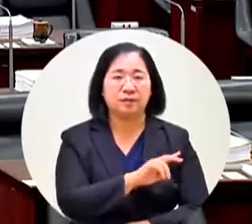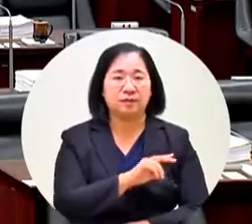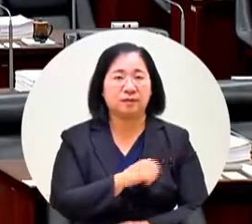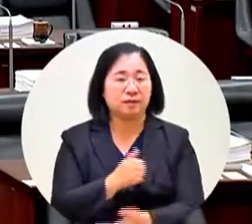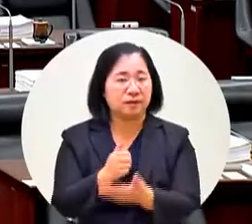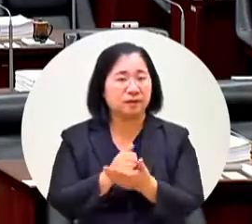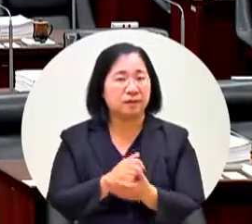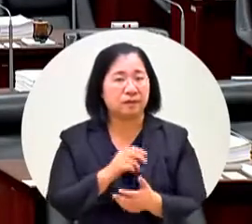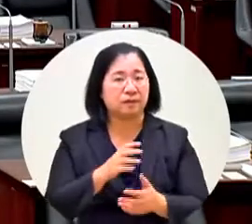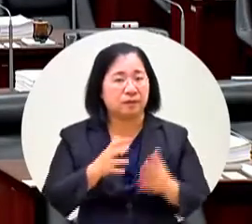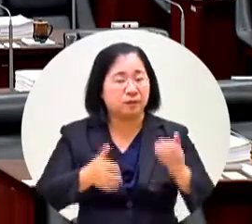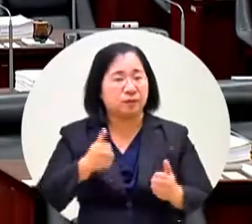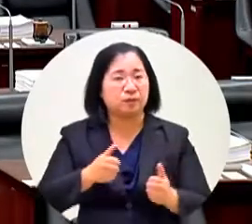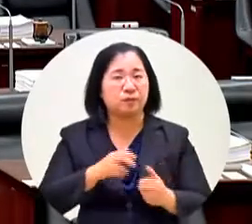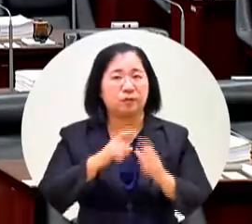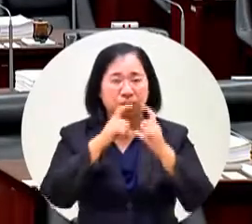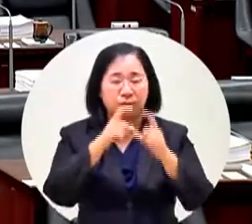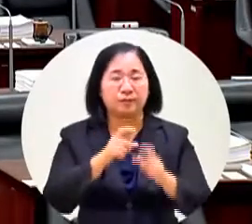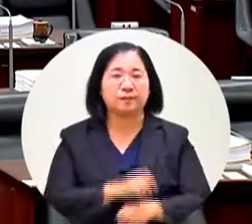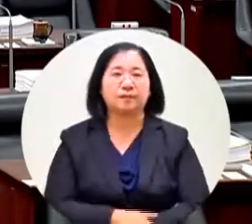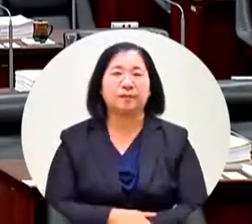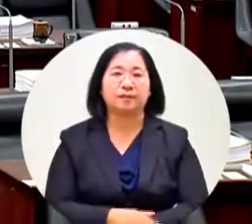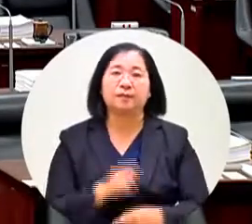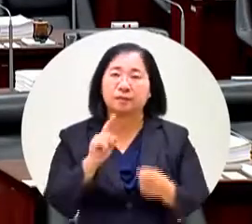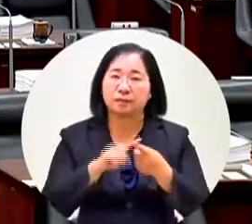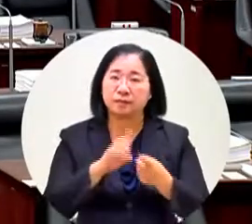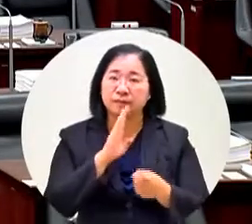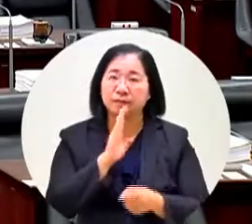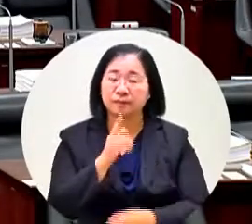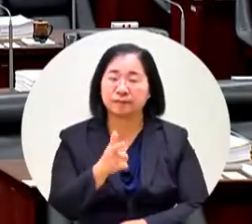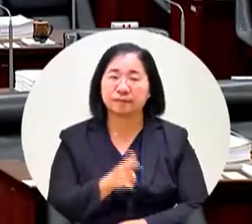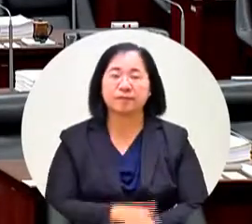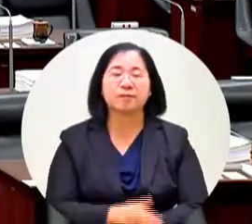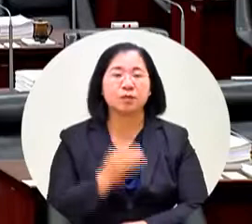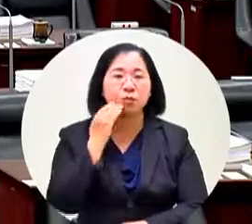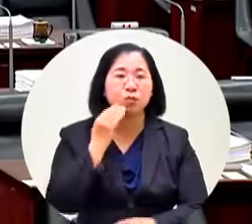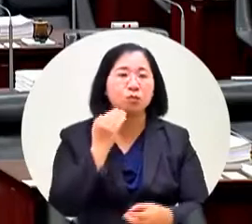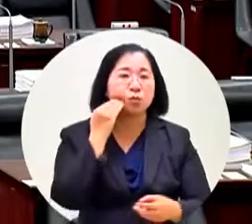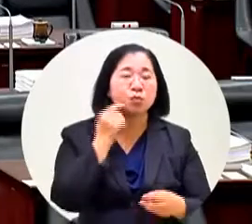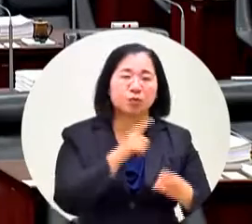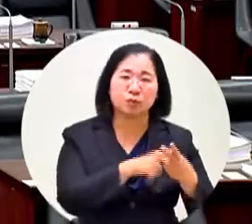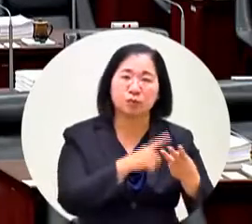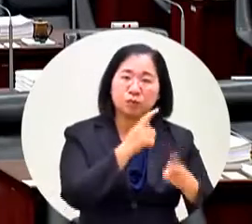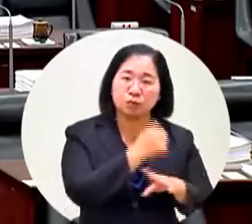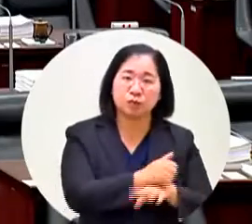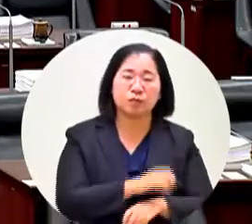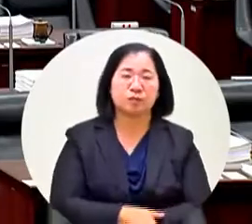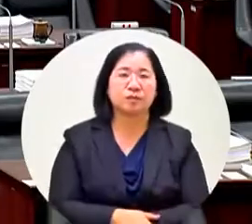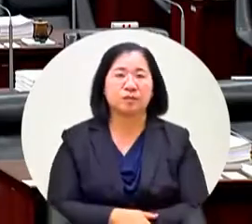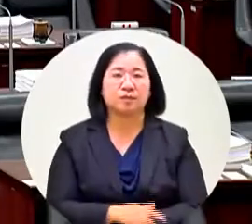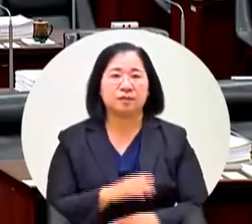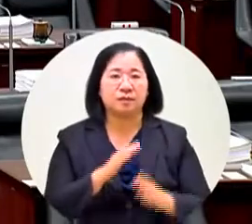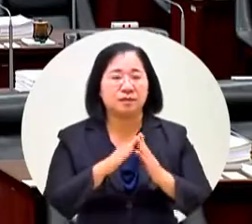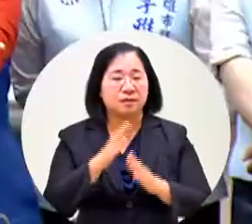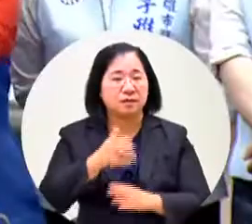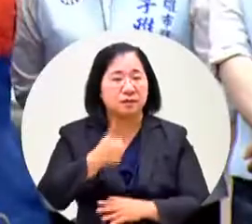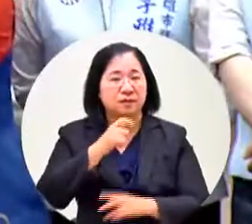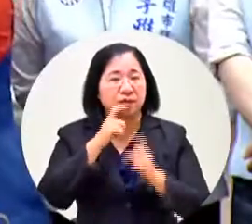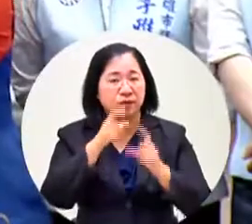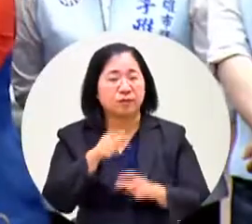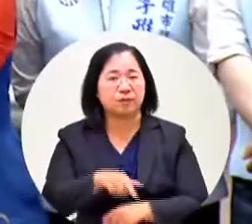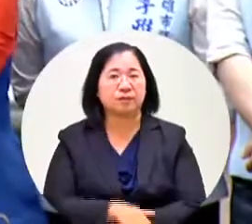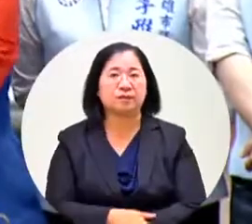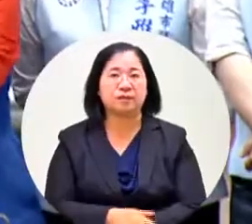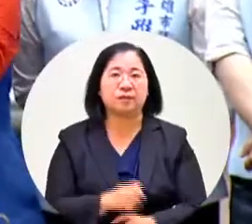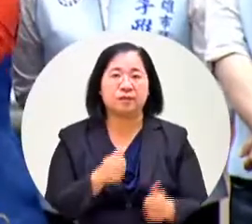邀请我们的局处所长来回答之后，他才能回答，对不对？如果今天主席要我们议员要求市长回答，如果主